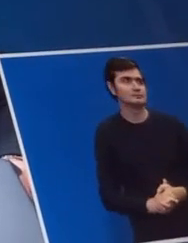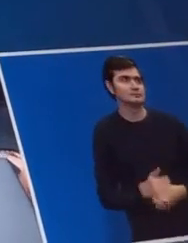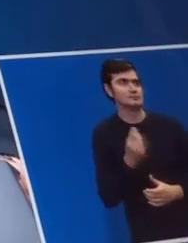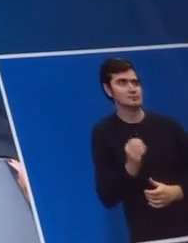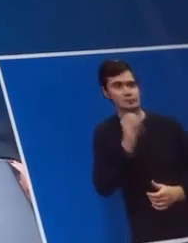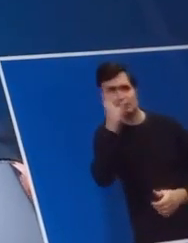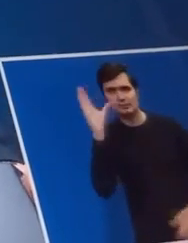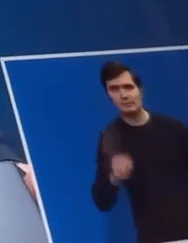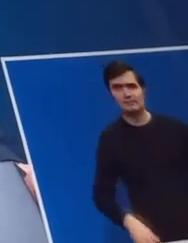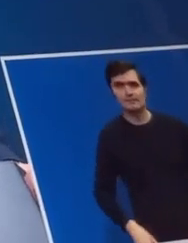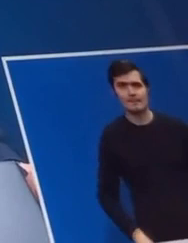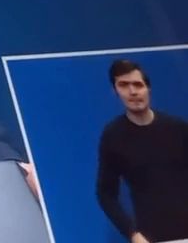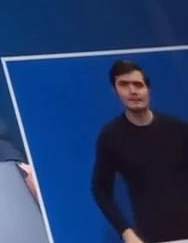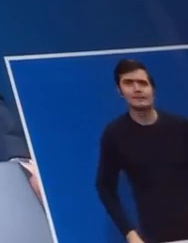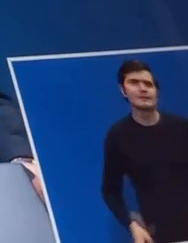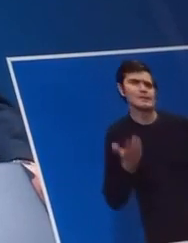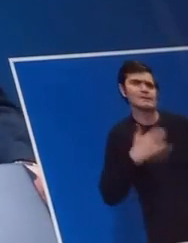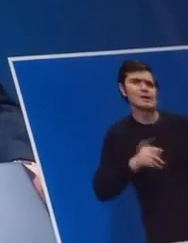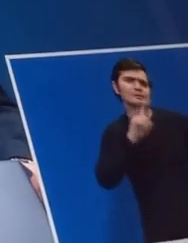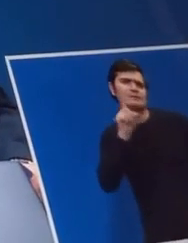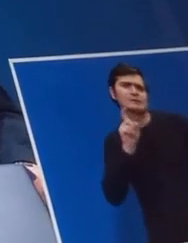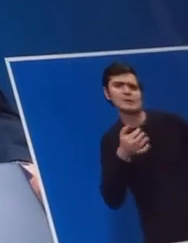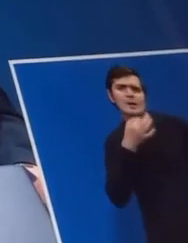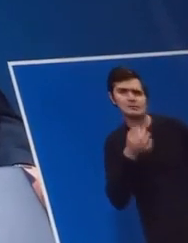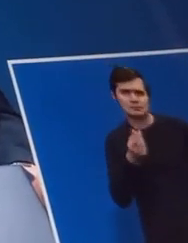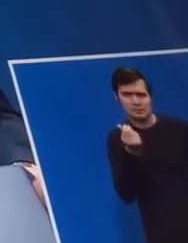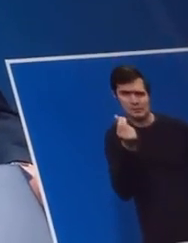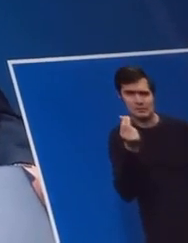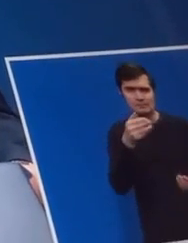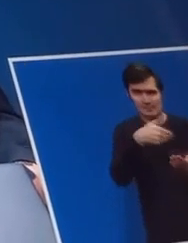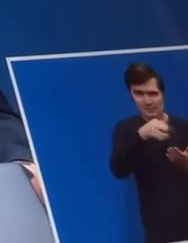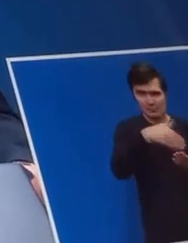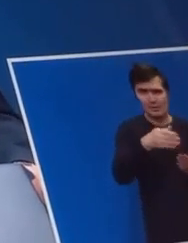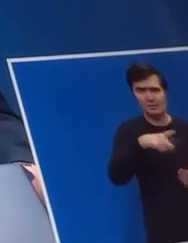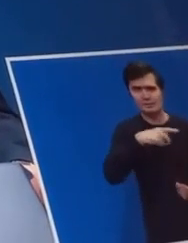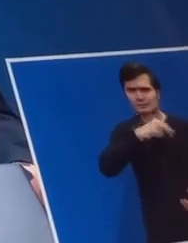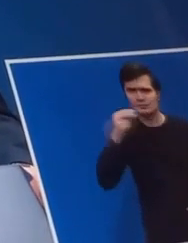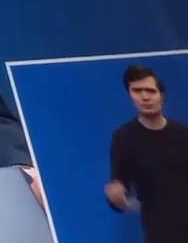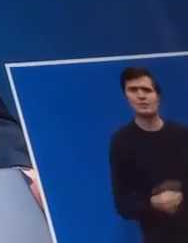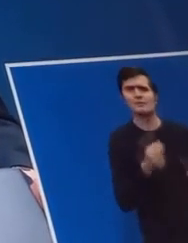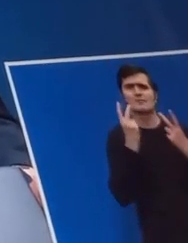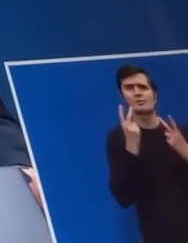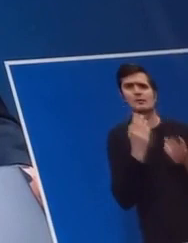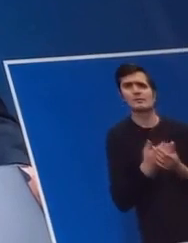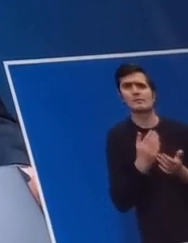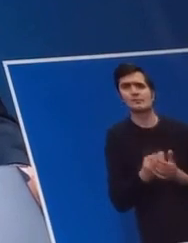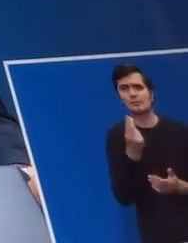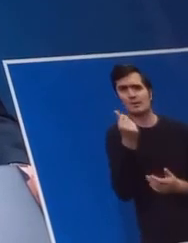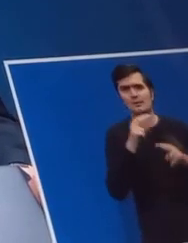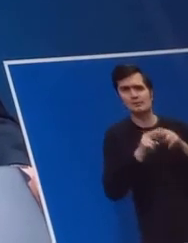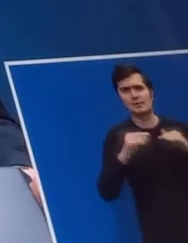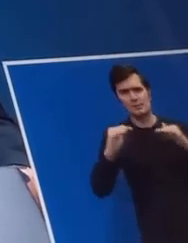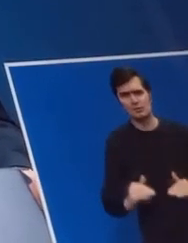Ziua, Sonia Teodoriu, Euronews. Vreau să vă întreb, spuneați că investițiile sunt cele mai importante tocmai pentru a ține prețurile jos. În schimb,